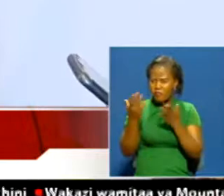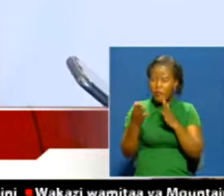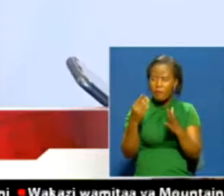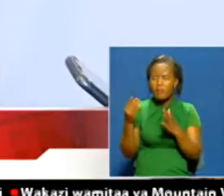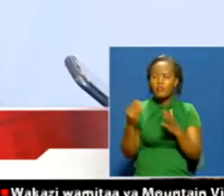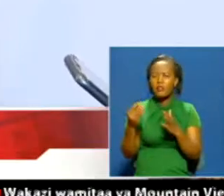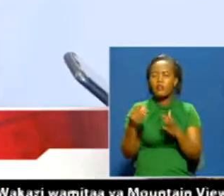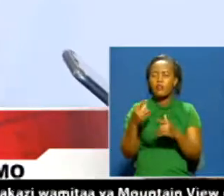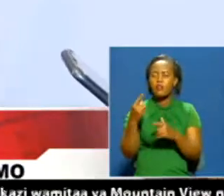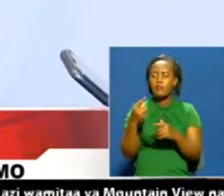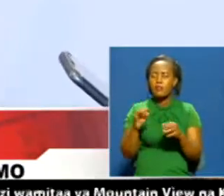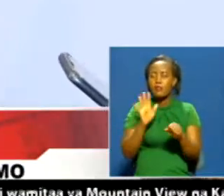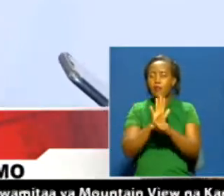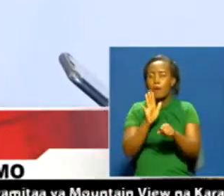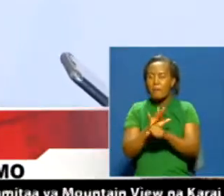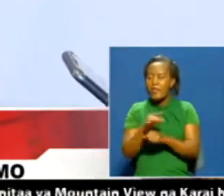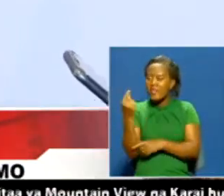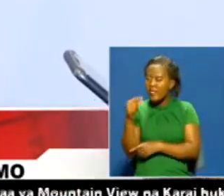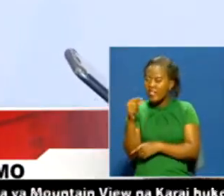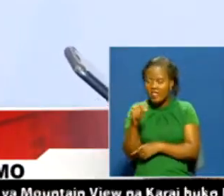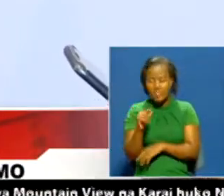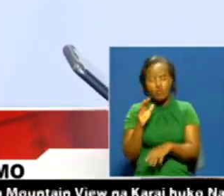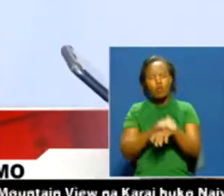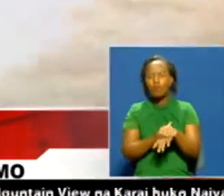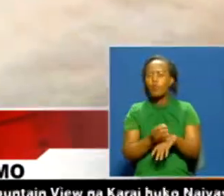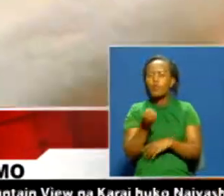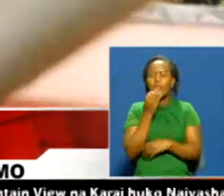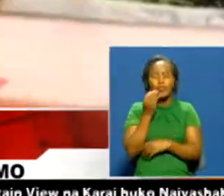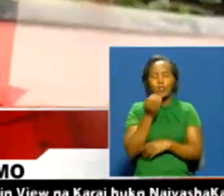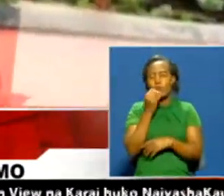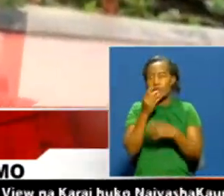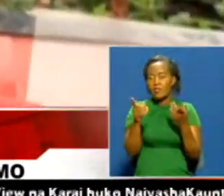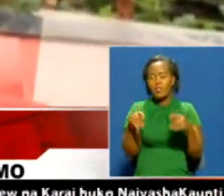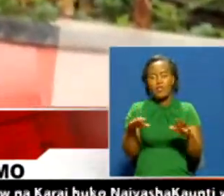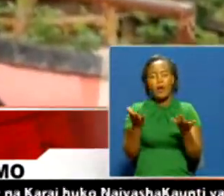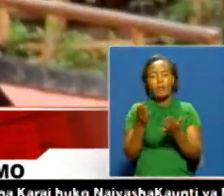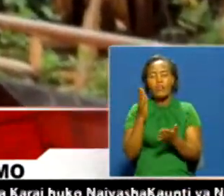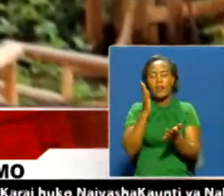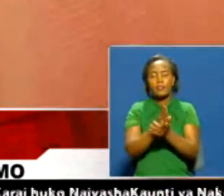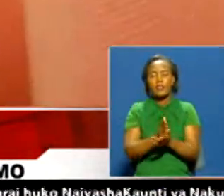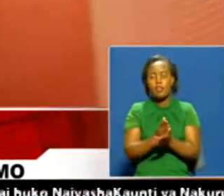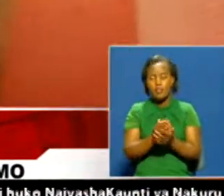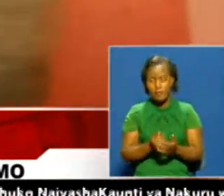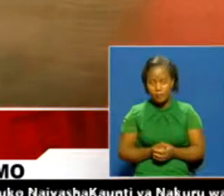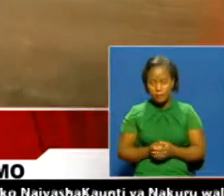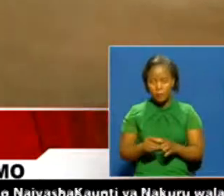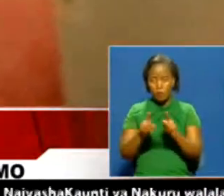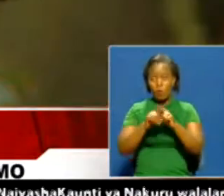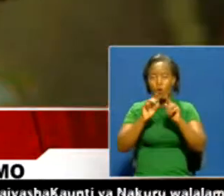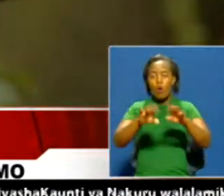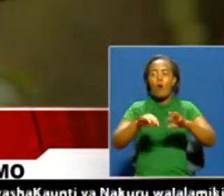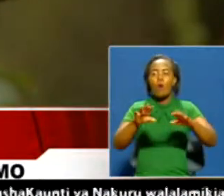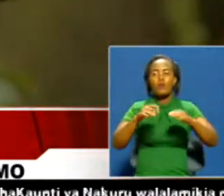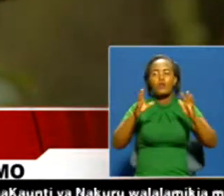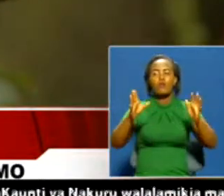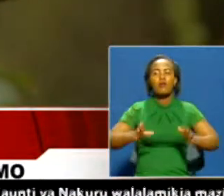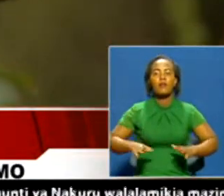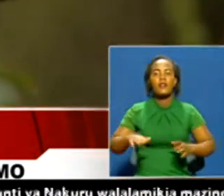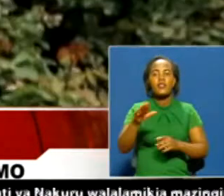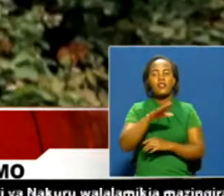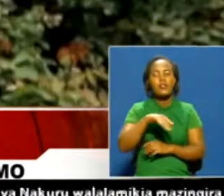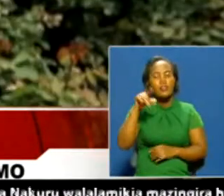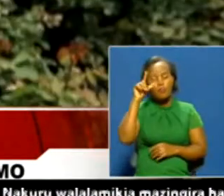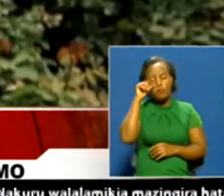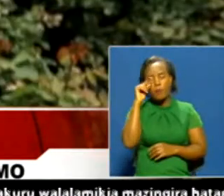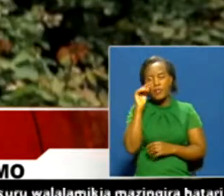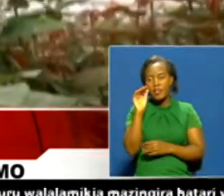green and they are good for consumption. And that's how they are certain. Wakati huo huo, wakulima kutoka kanda ya pwani wametakiwa